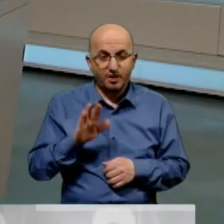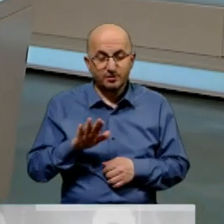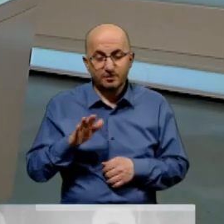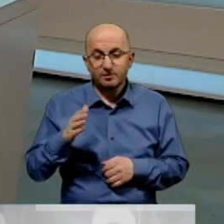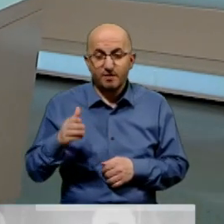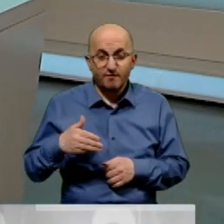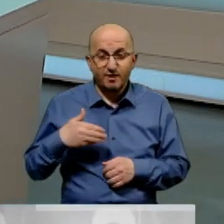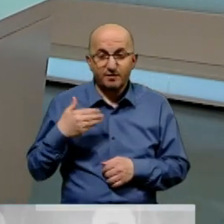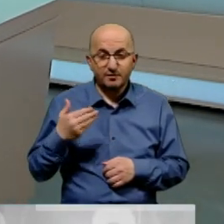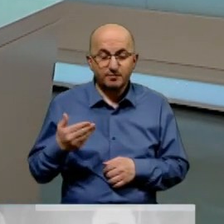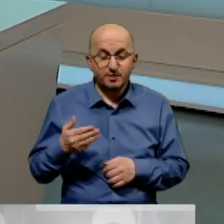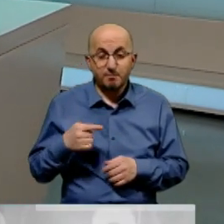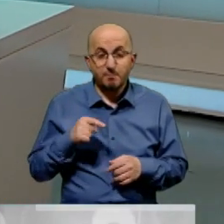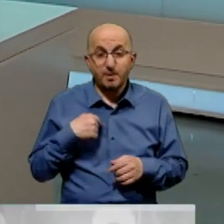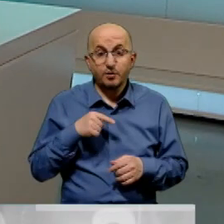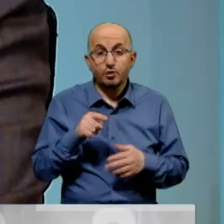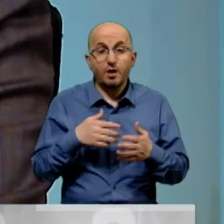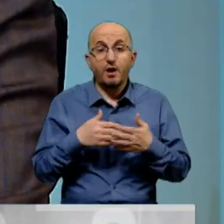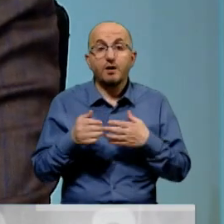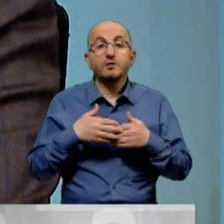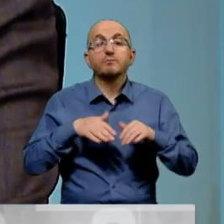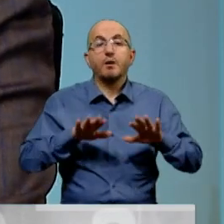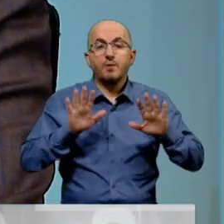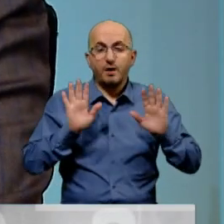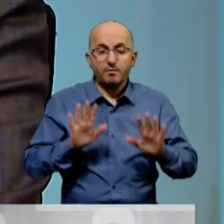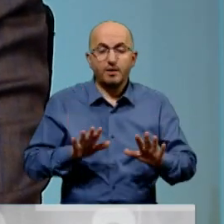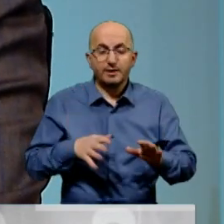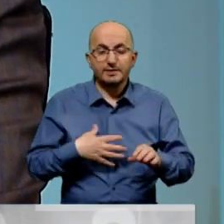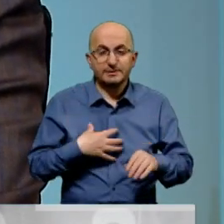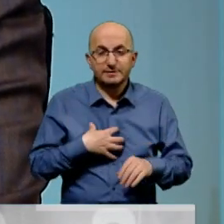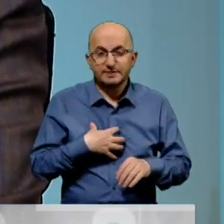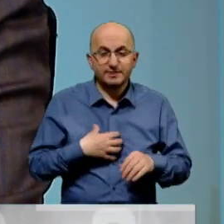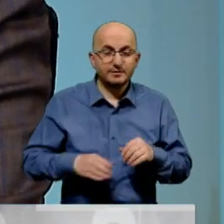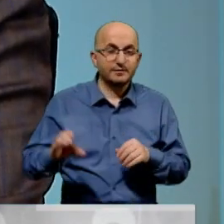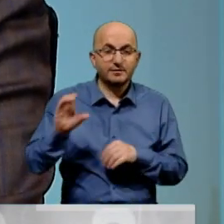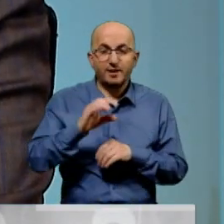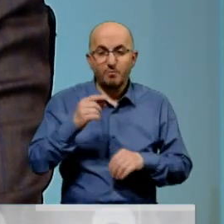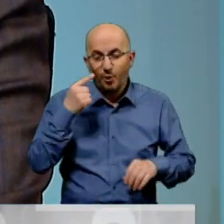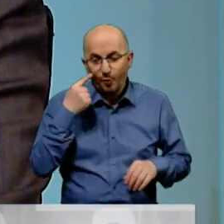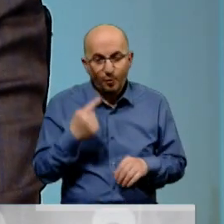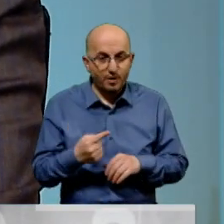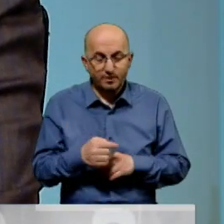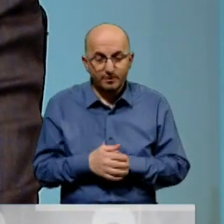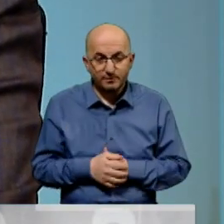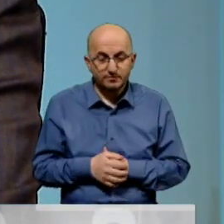ifade edebilir Ben ona karışmam ama dinen İslam'a göre